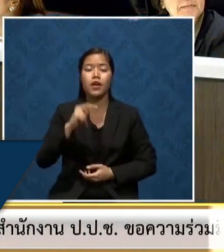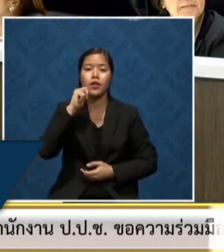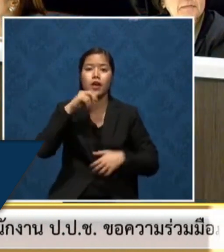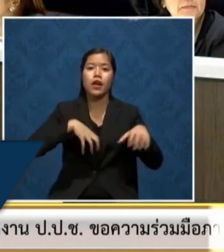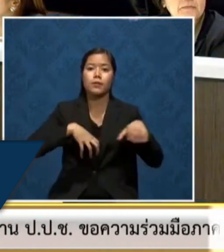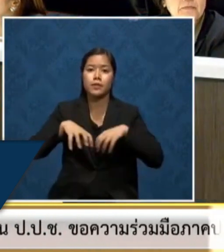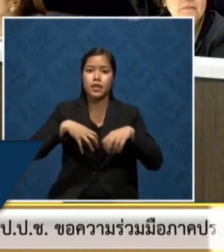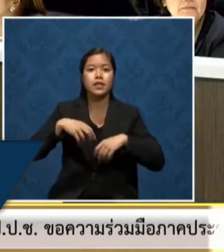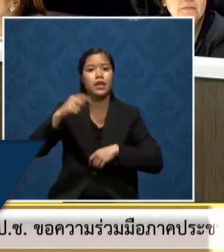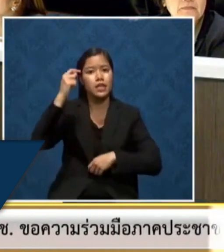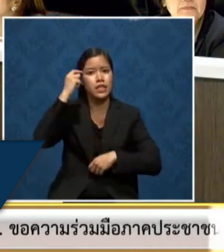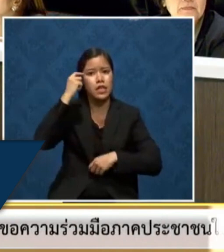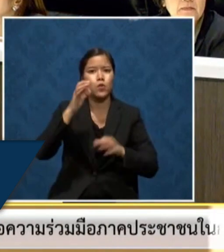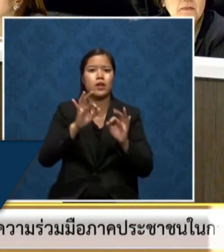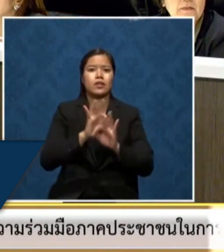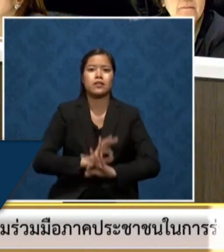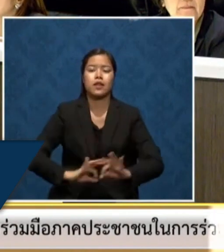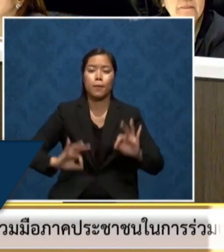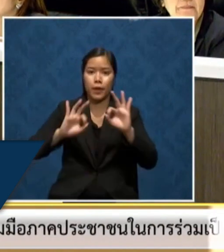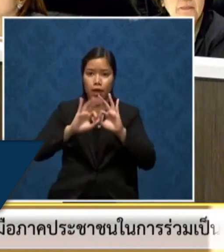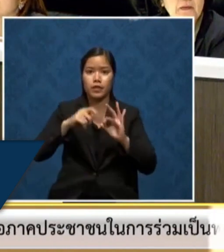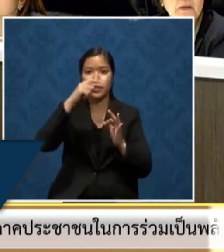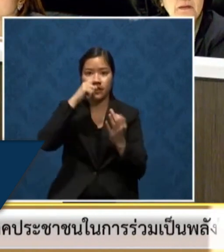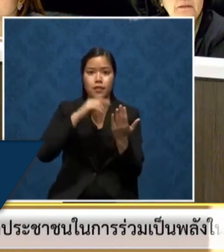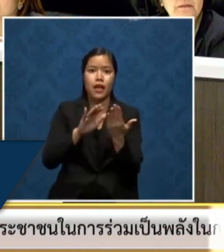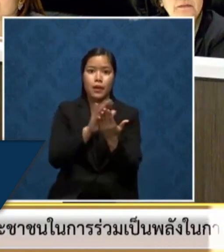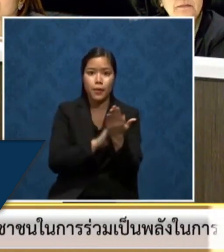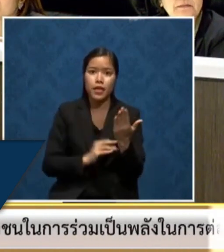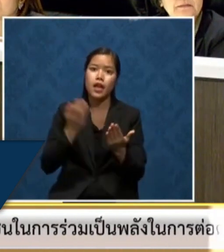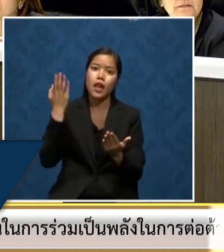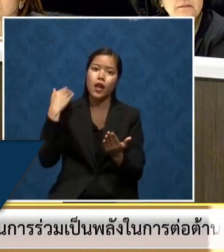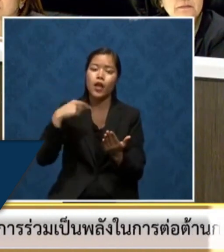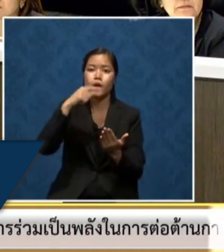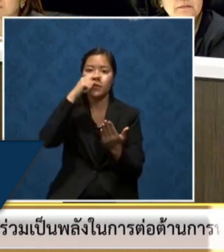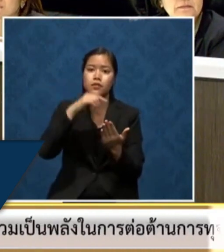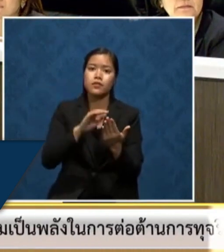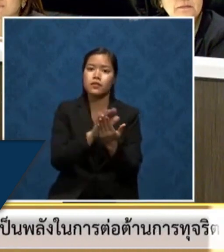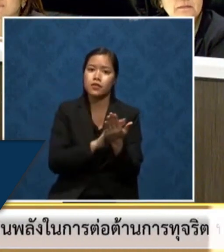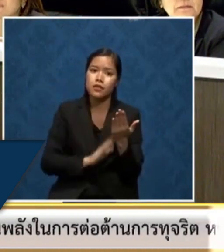รประเทศไทยทผ่านมาประเท recorder Thats ต่